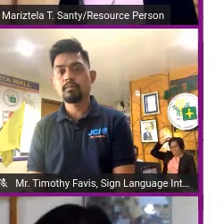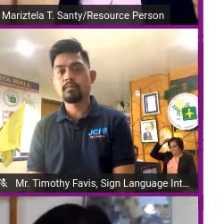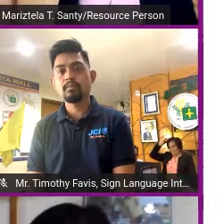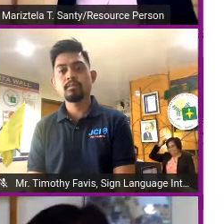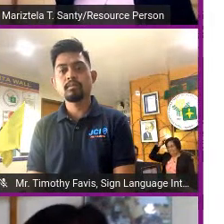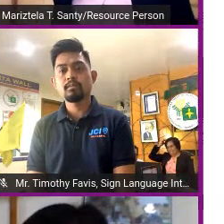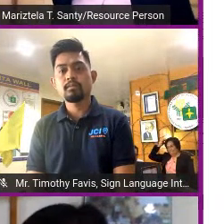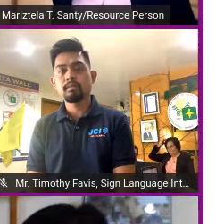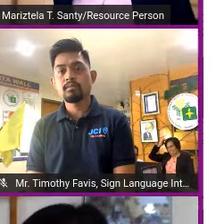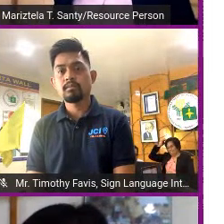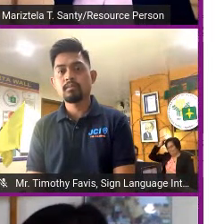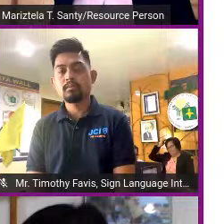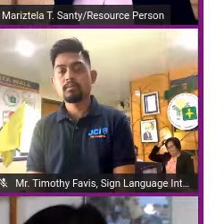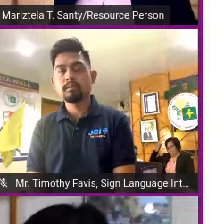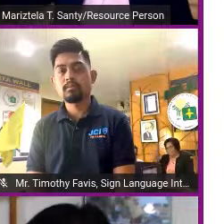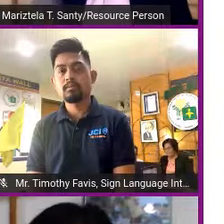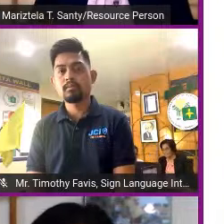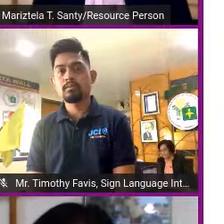Channel.